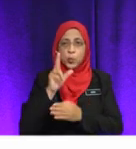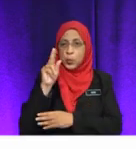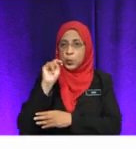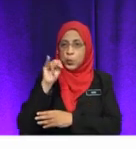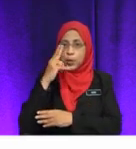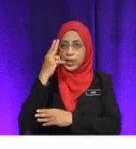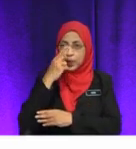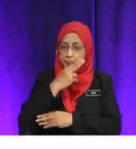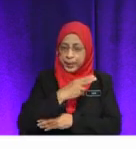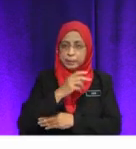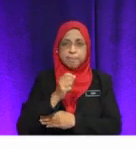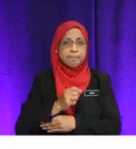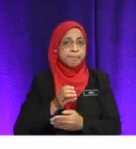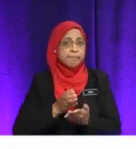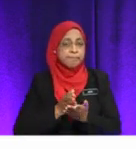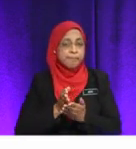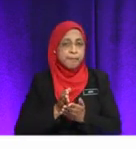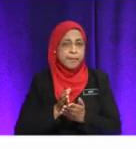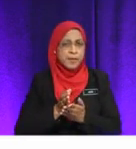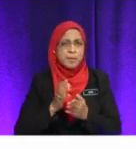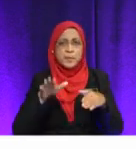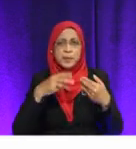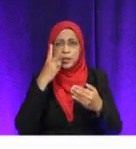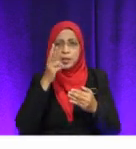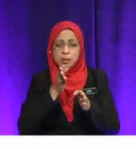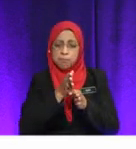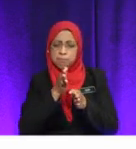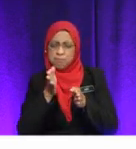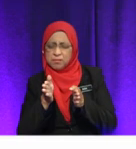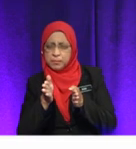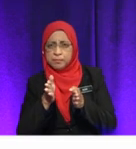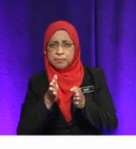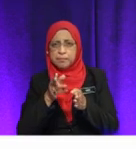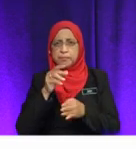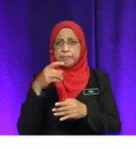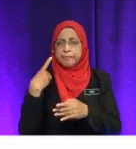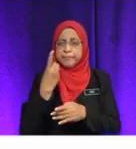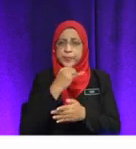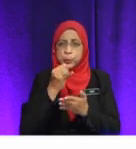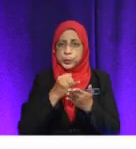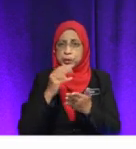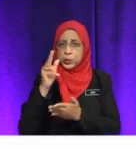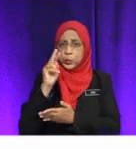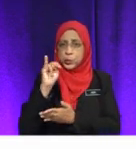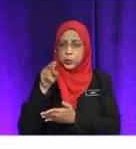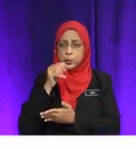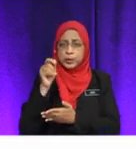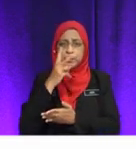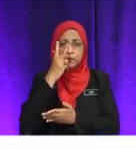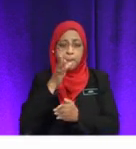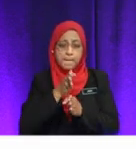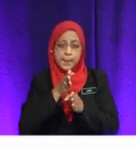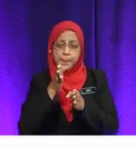Oke seterusnya pandangan Sisi apabila kita unjurkan Oke kita akan dapat pandangan